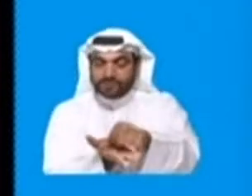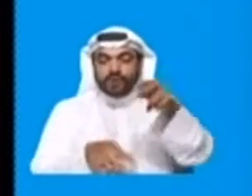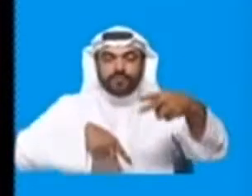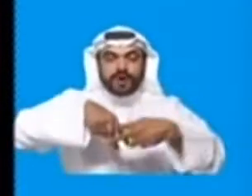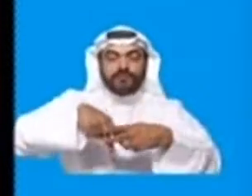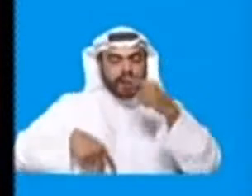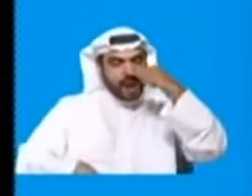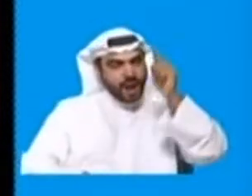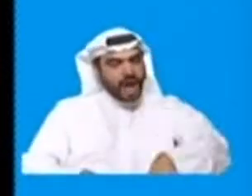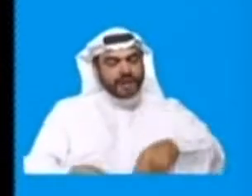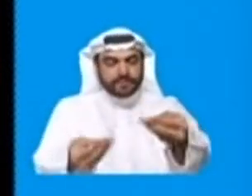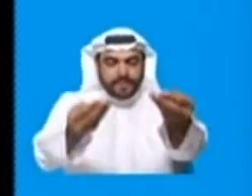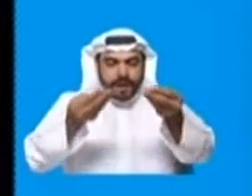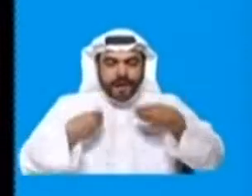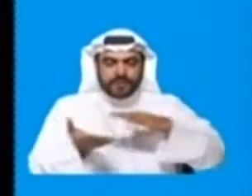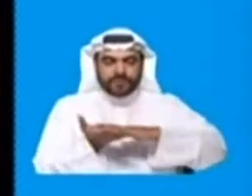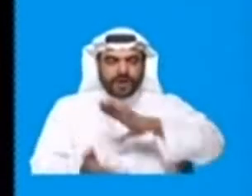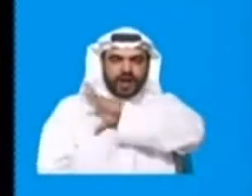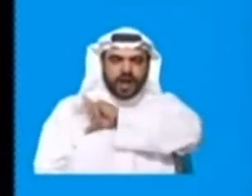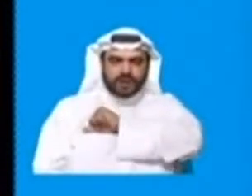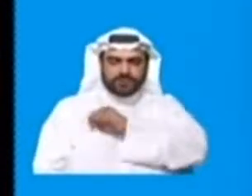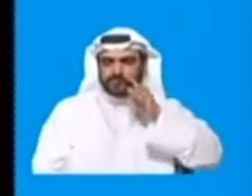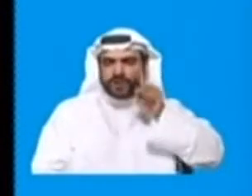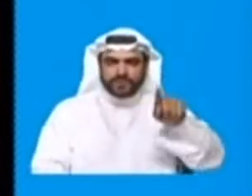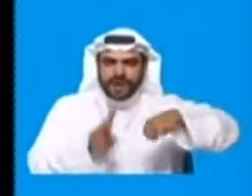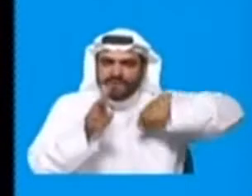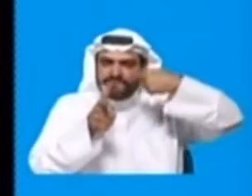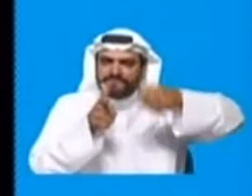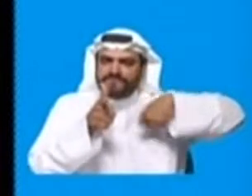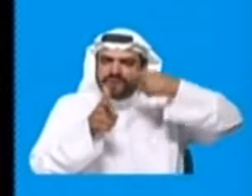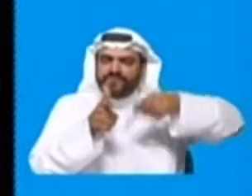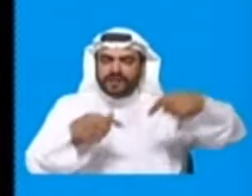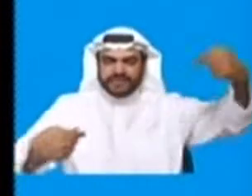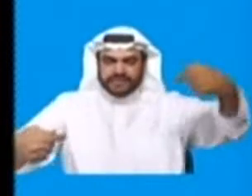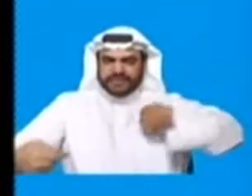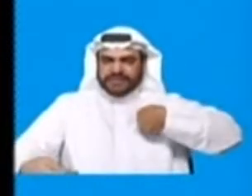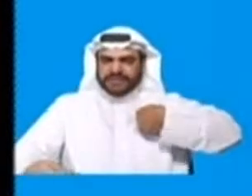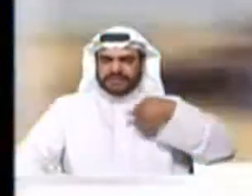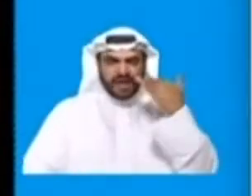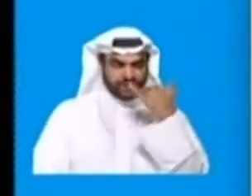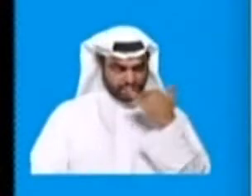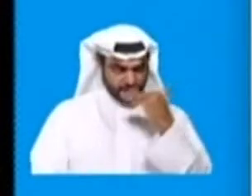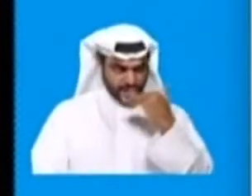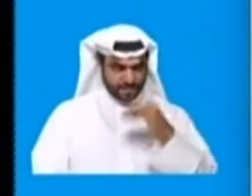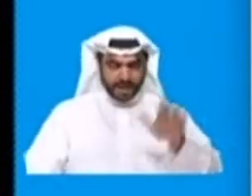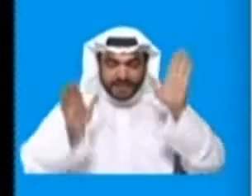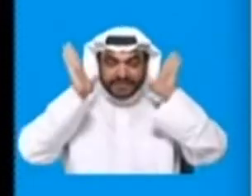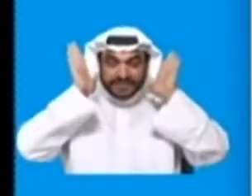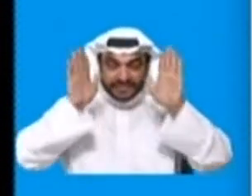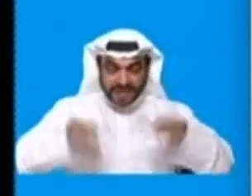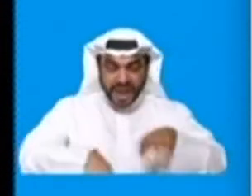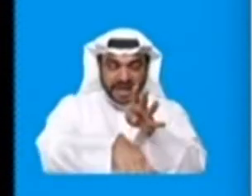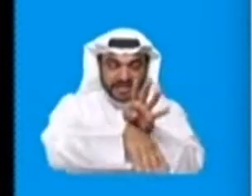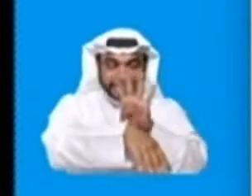عودتها لهم. وكان أكثر المقاطع تأثيرا مقطع فيديو يظهر لحظة إصابة شاب أثناء أدائه صلاة العصر على